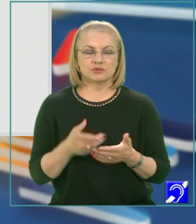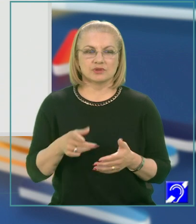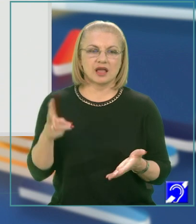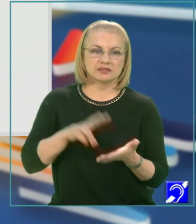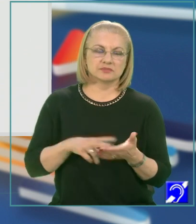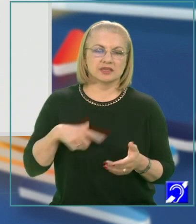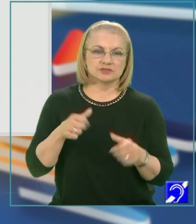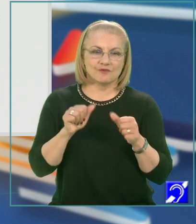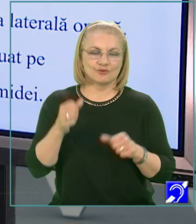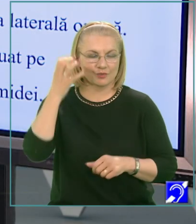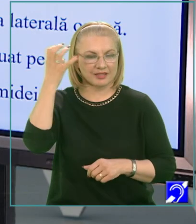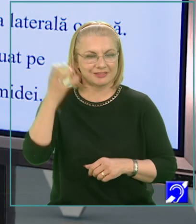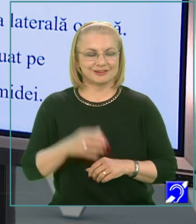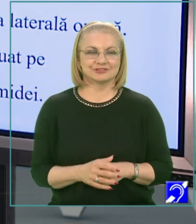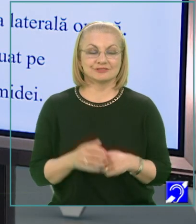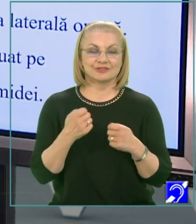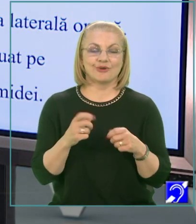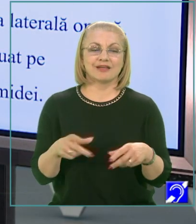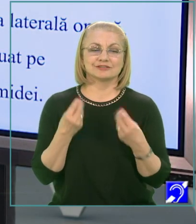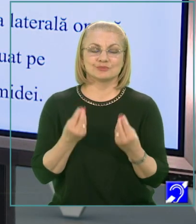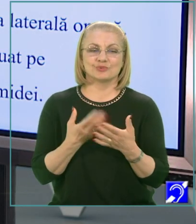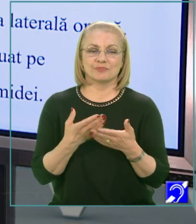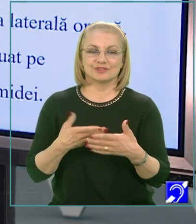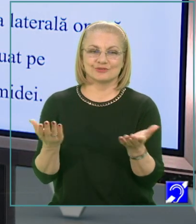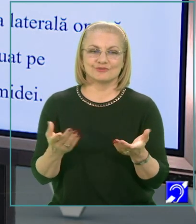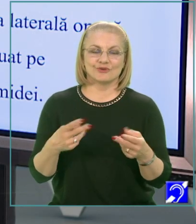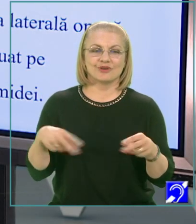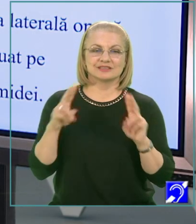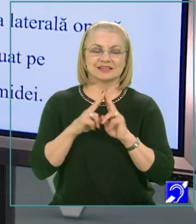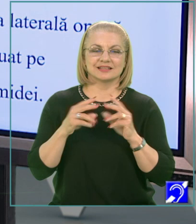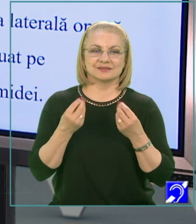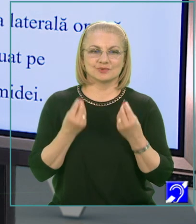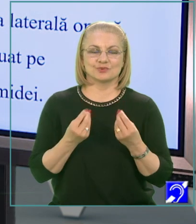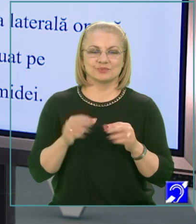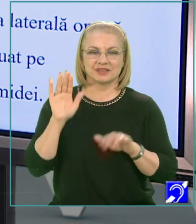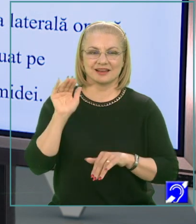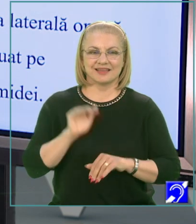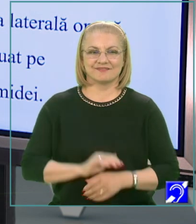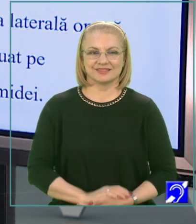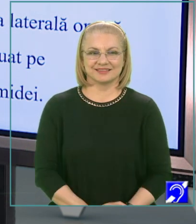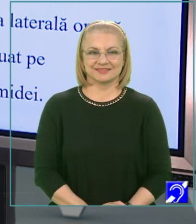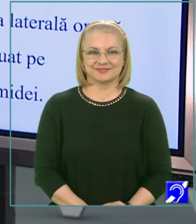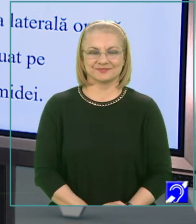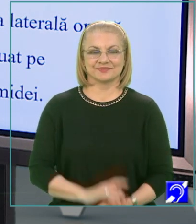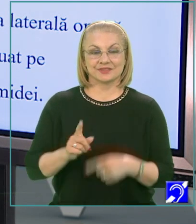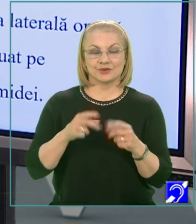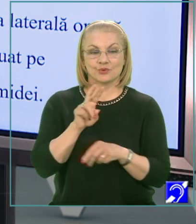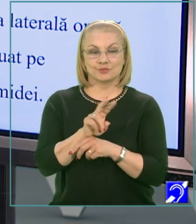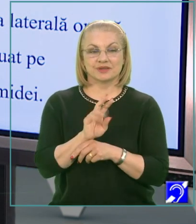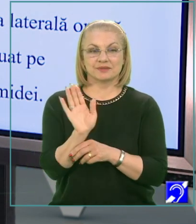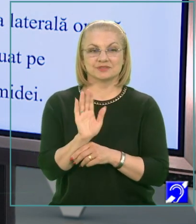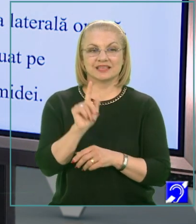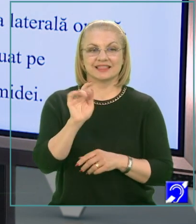e o formulă a inteligenței. Toate cele bune, copii, să ne revedem cu bine, la revedere! Urmăriți